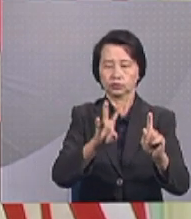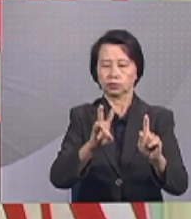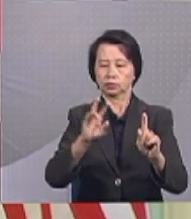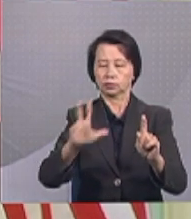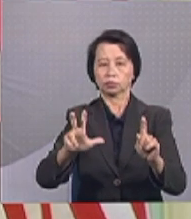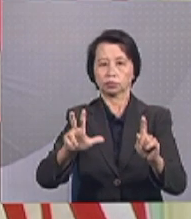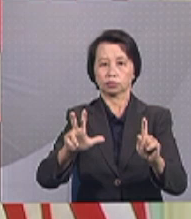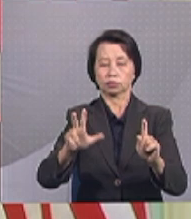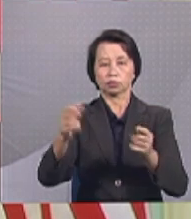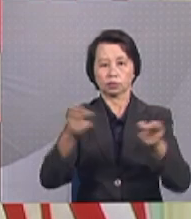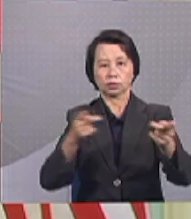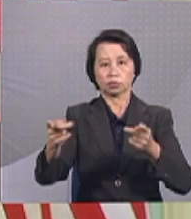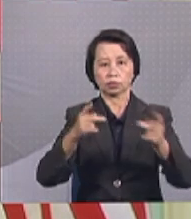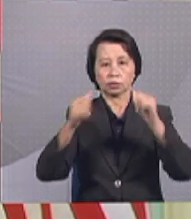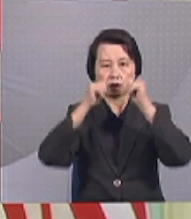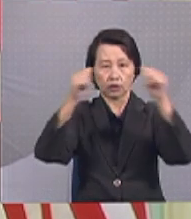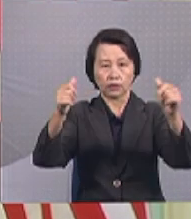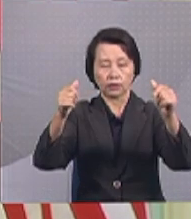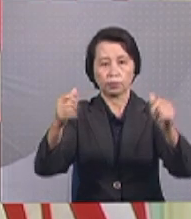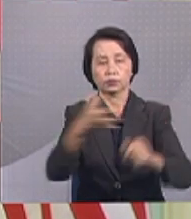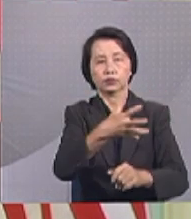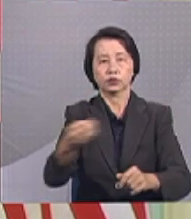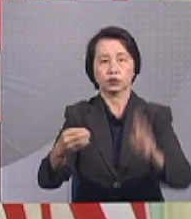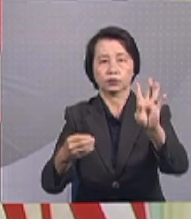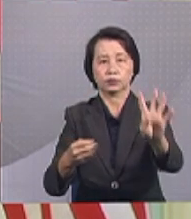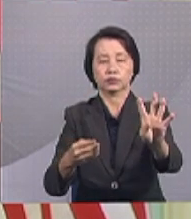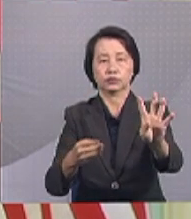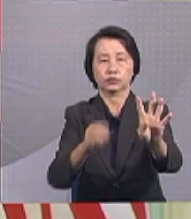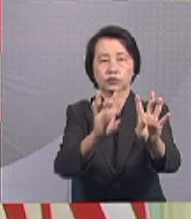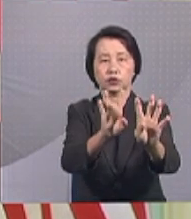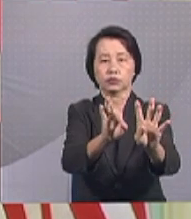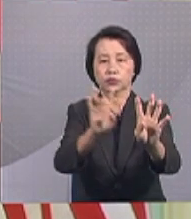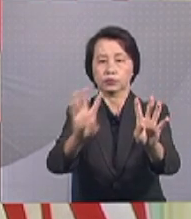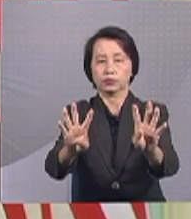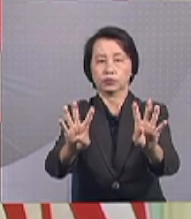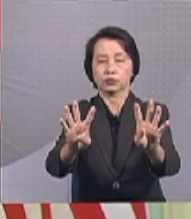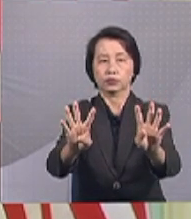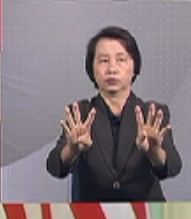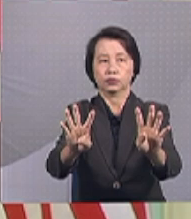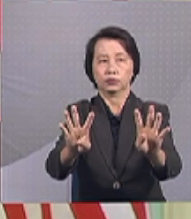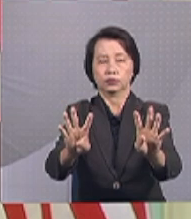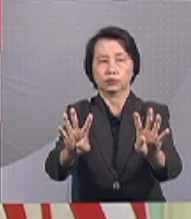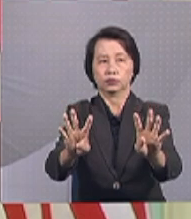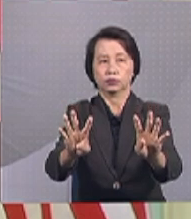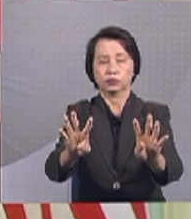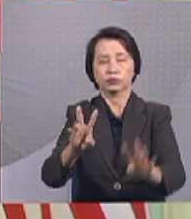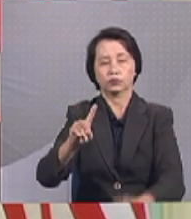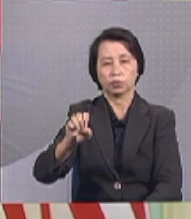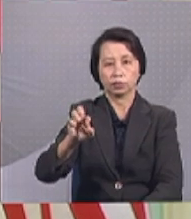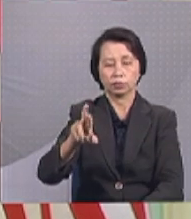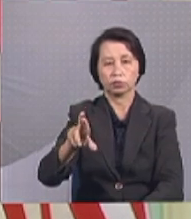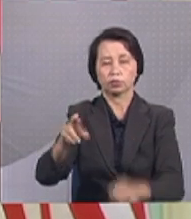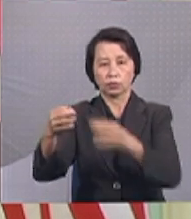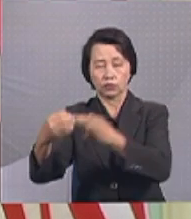1,473 kenderaan awam dan 484 vessel. Turut diperiksa